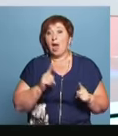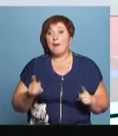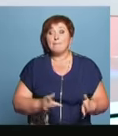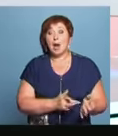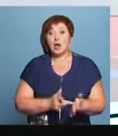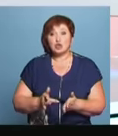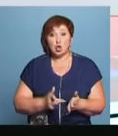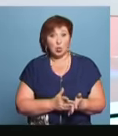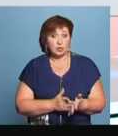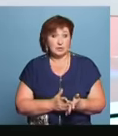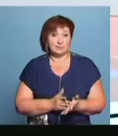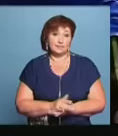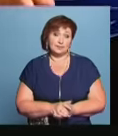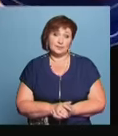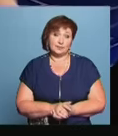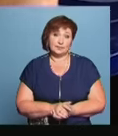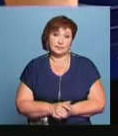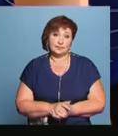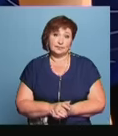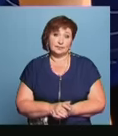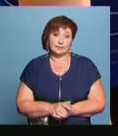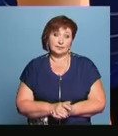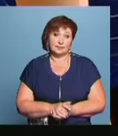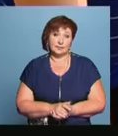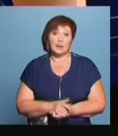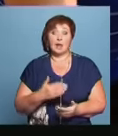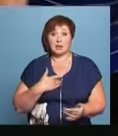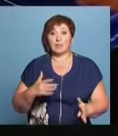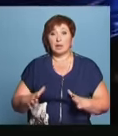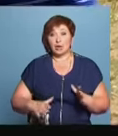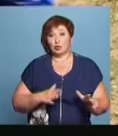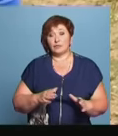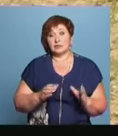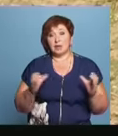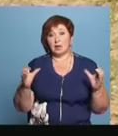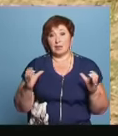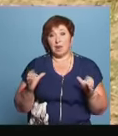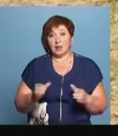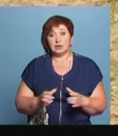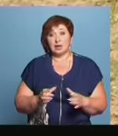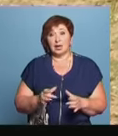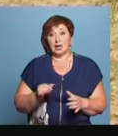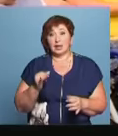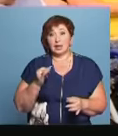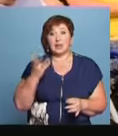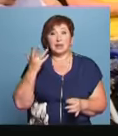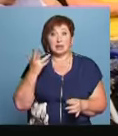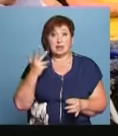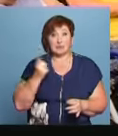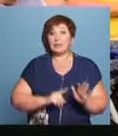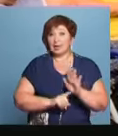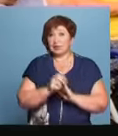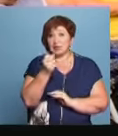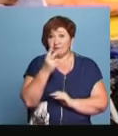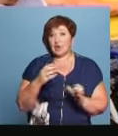тропы Елена Буховская. К старту готовится команда Нагорного психодерапевтического интерната. На старте